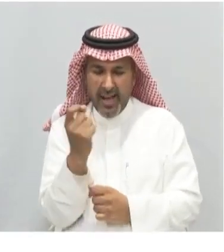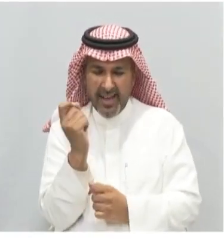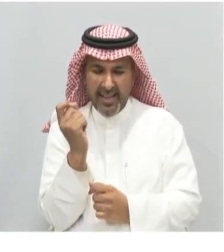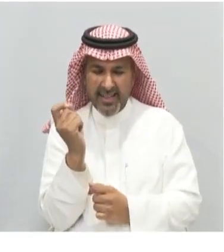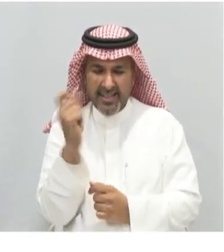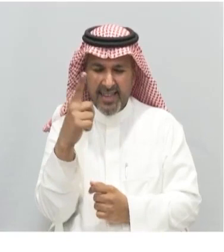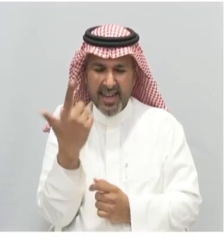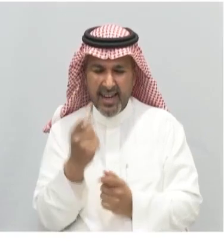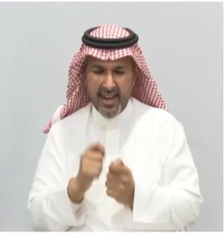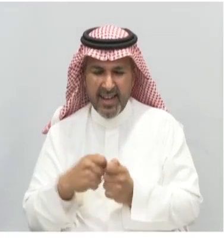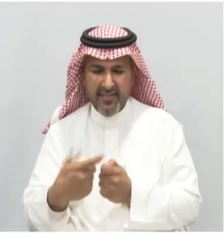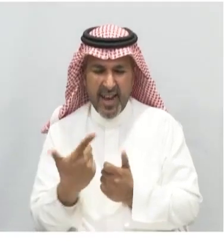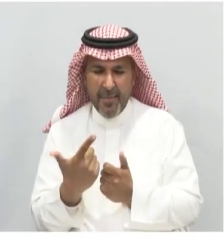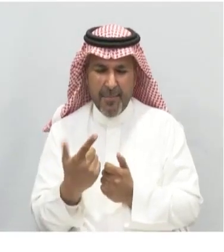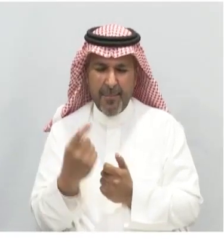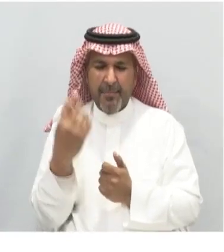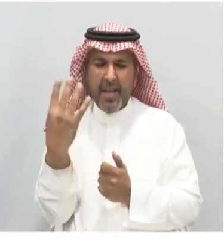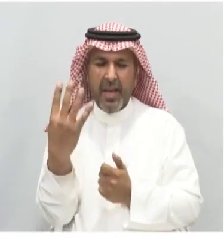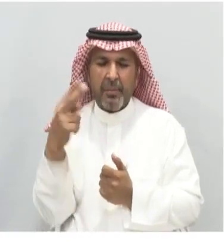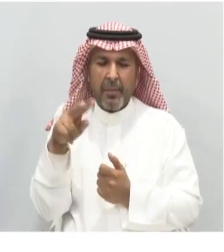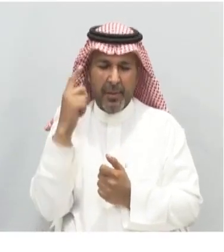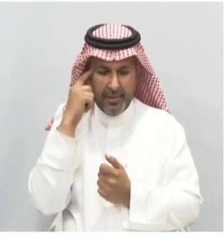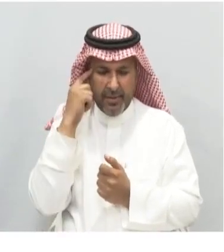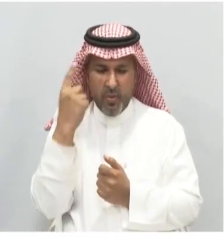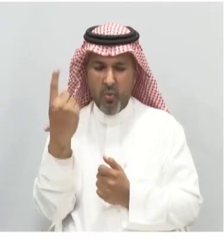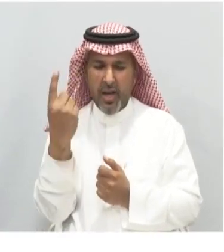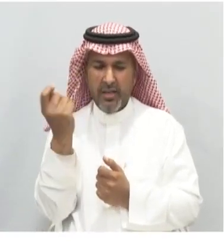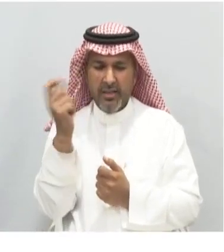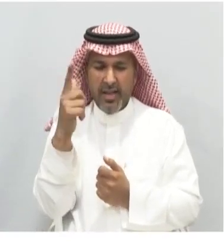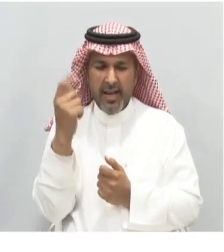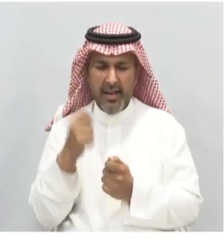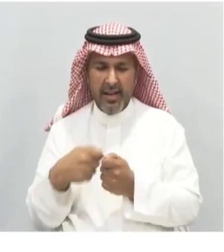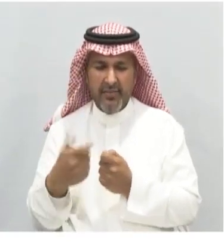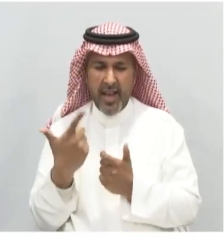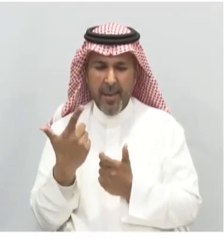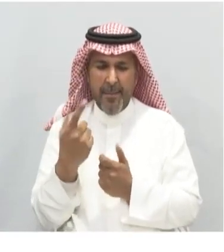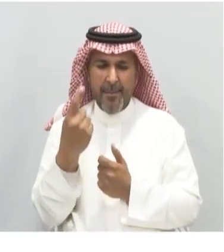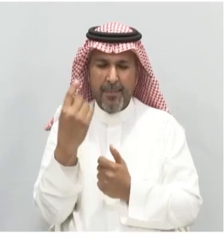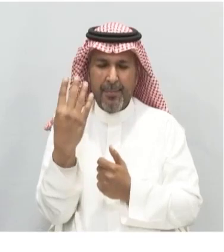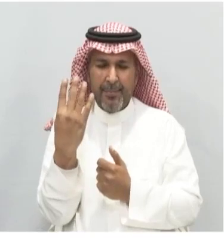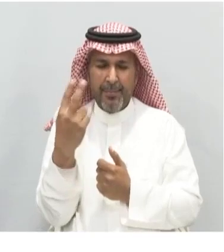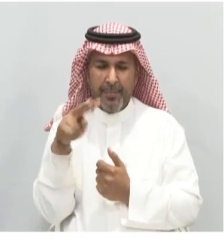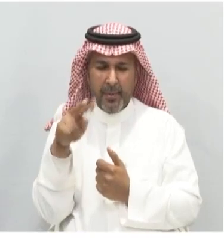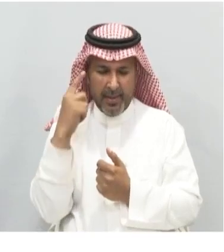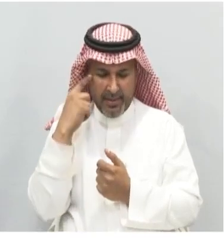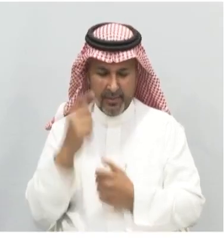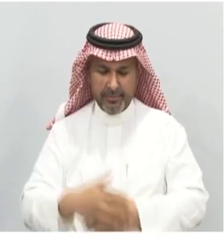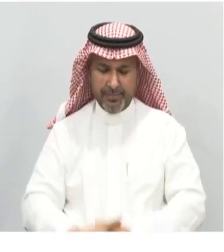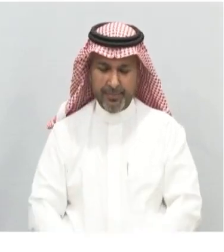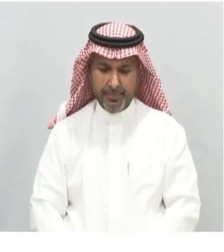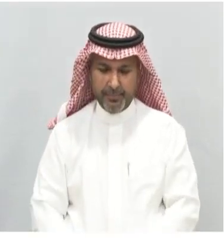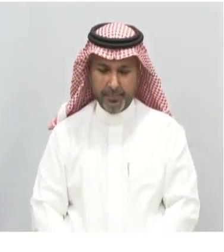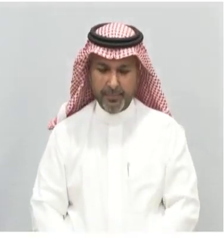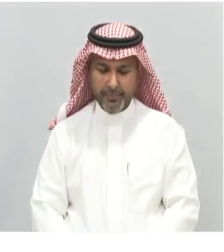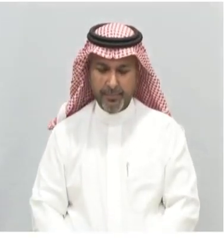الشهري نقول 400 ريال وبهذا نكون اجبنا على هذا السؤال الان